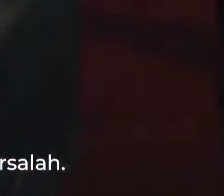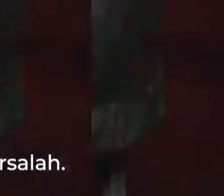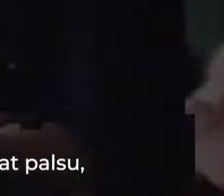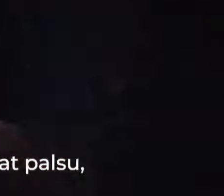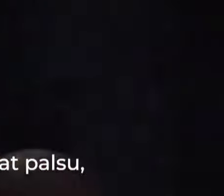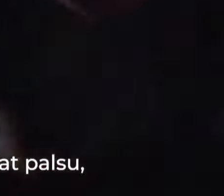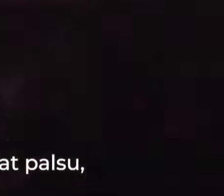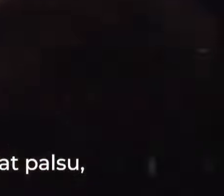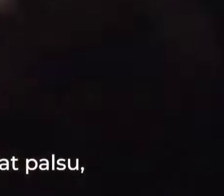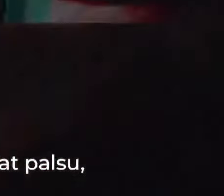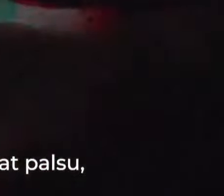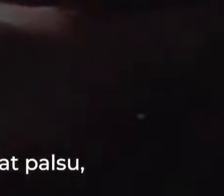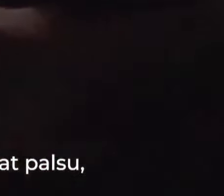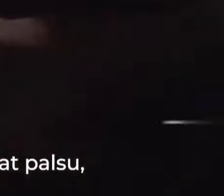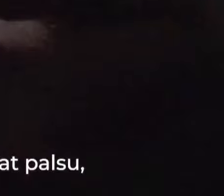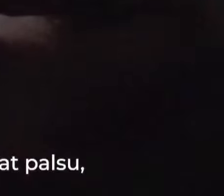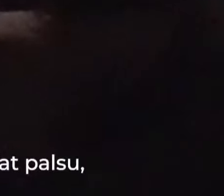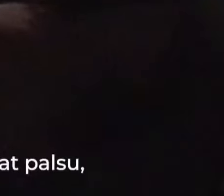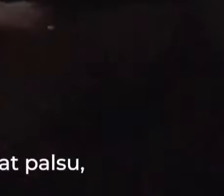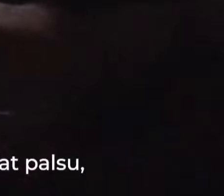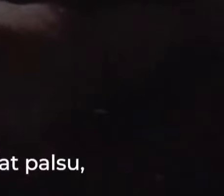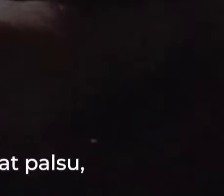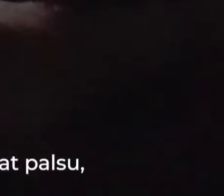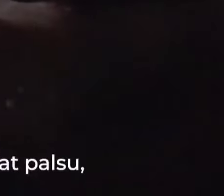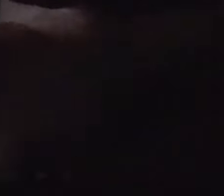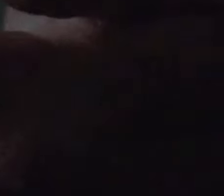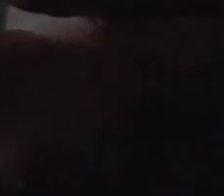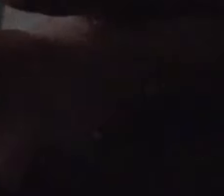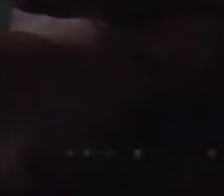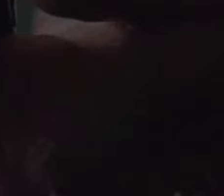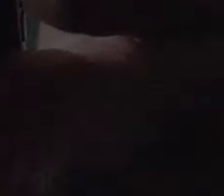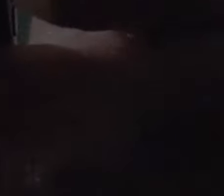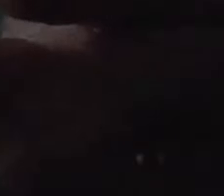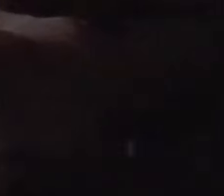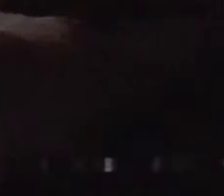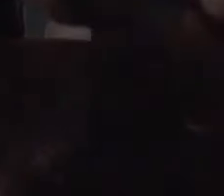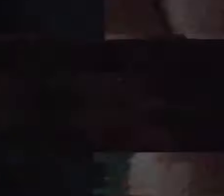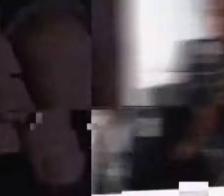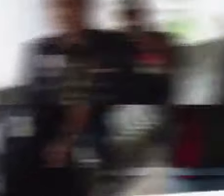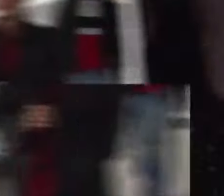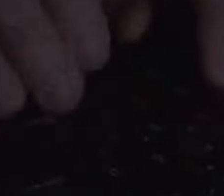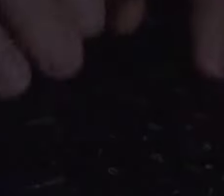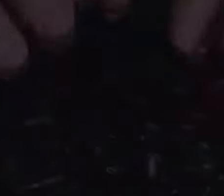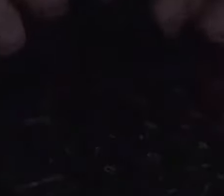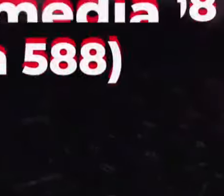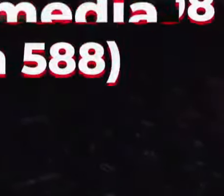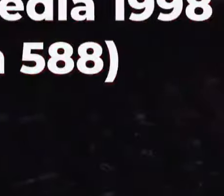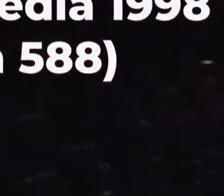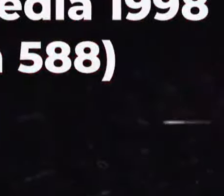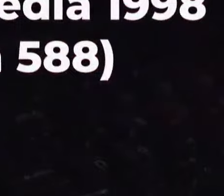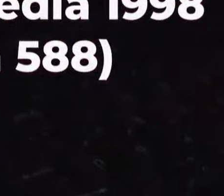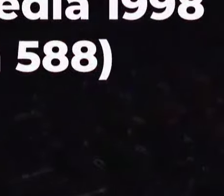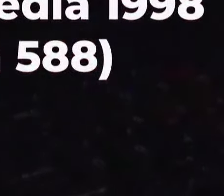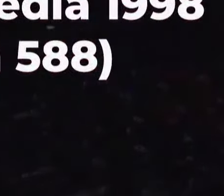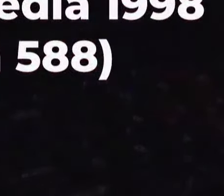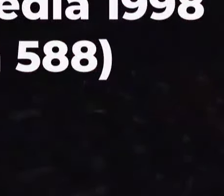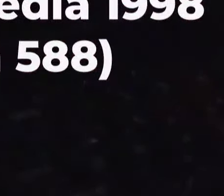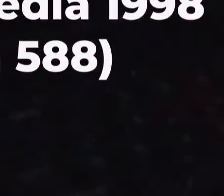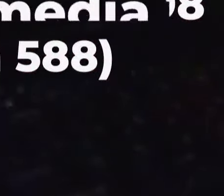bersalah. Sekiranya anda melakukan hantaran yang bersifat palsu, mengancam atau jelik, anda boleh didakwa di bawah